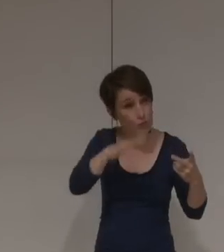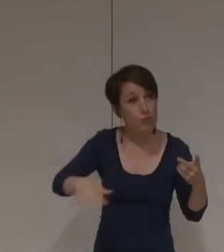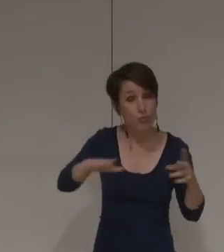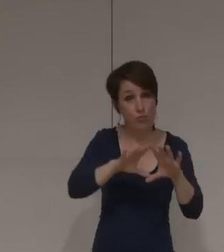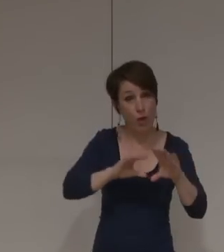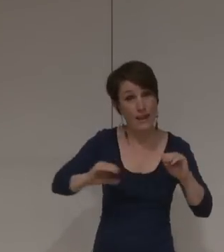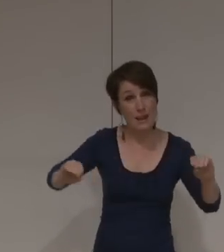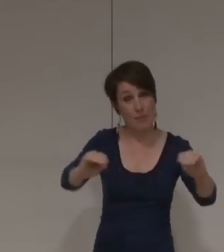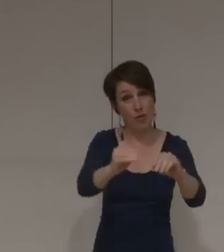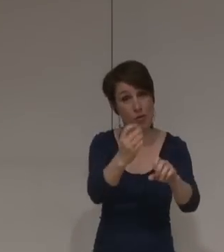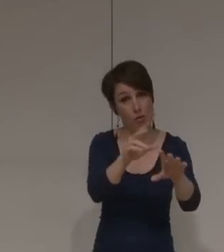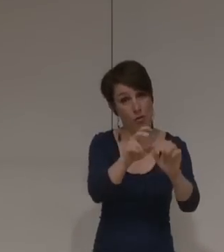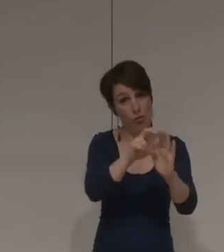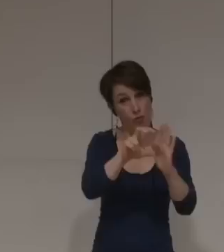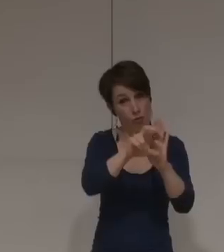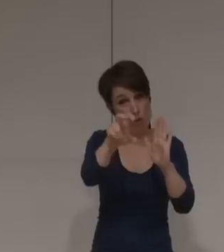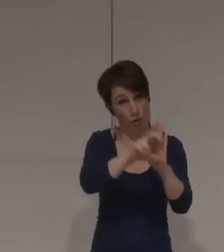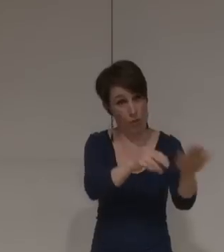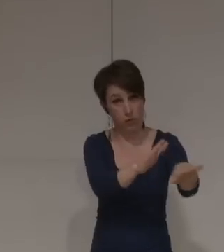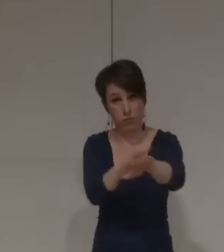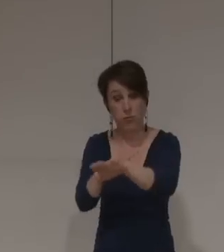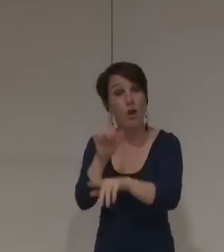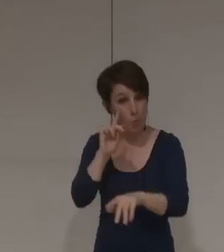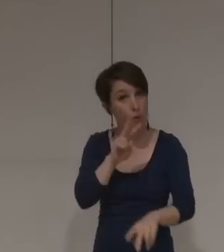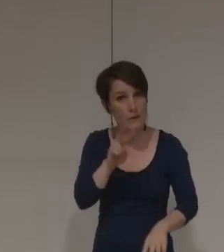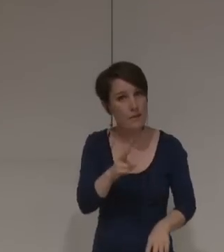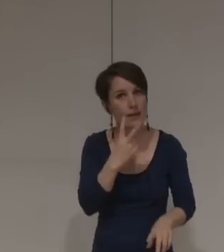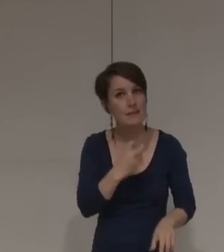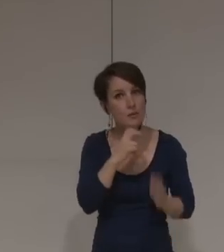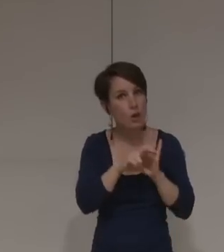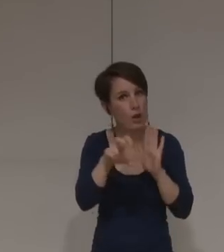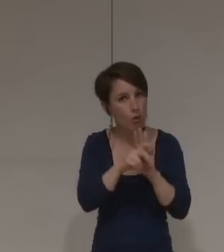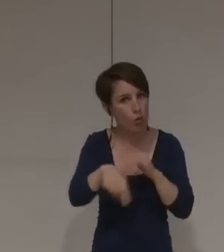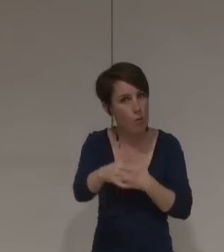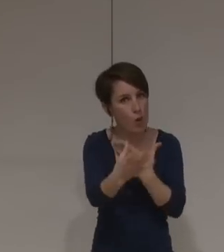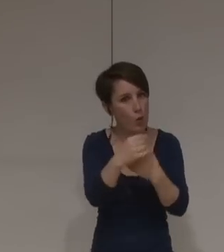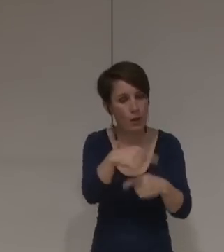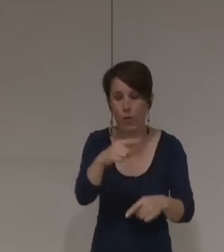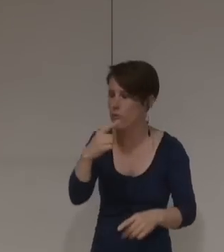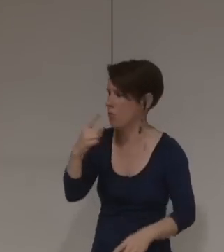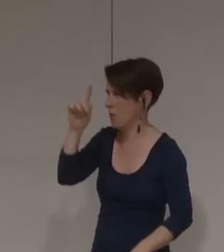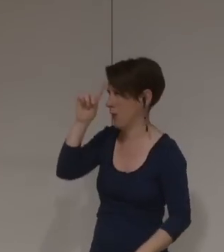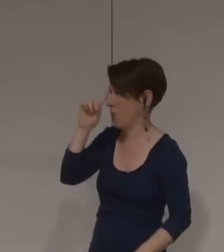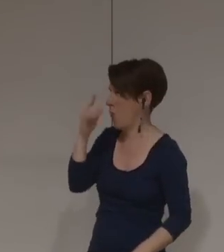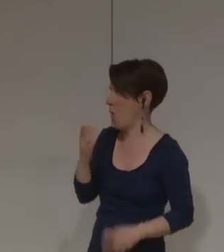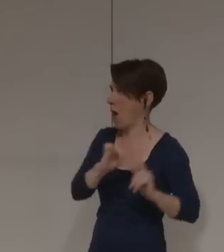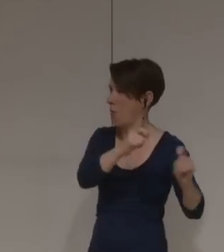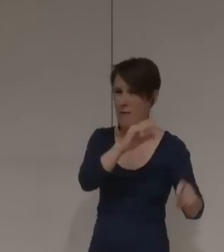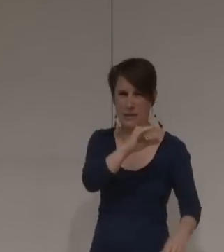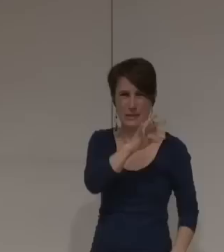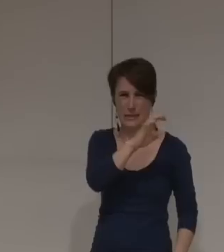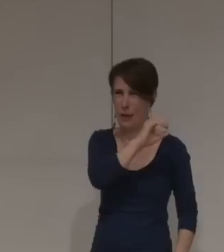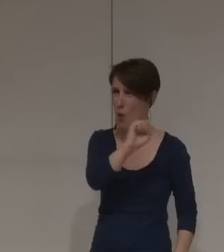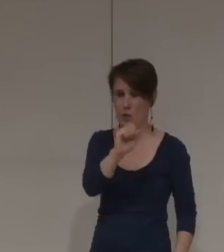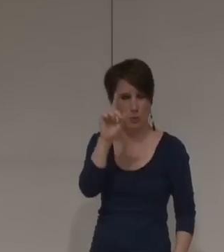a eu également incompréhension des habitants nous voulons signifier qu'à notre sens